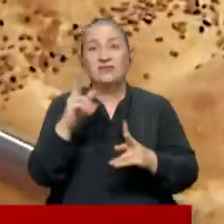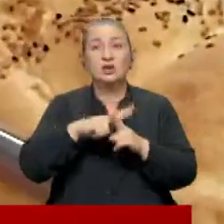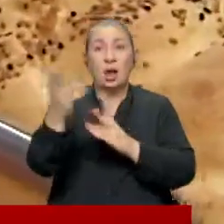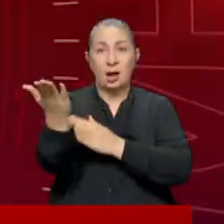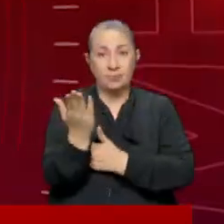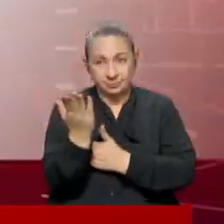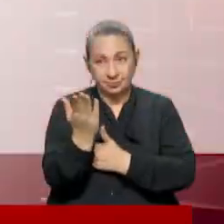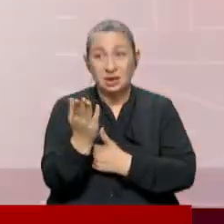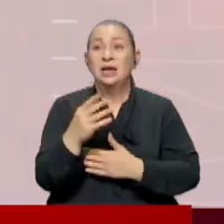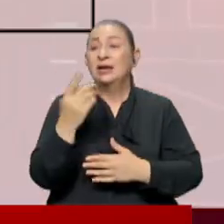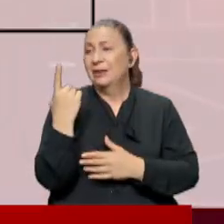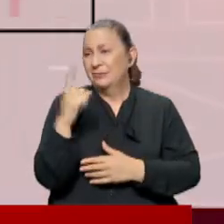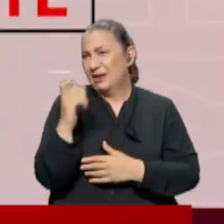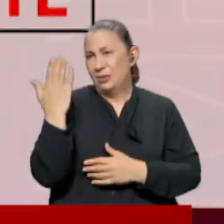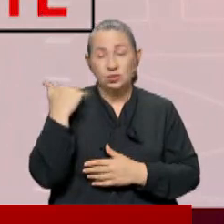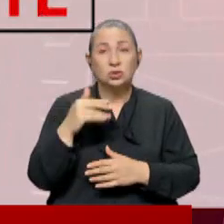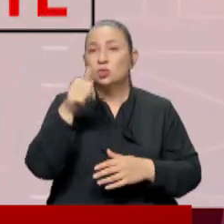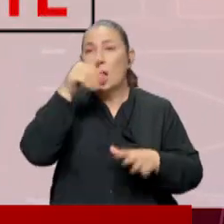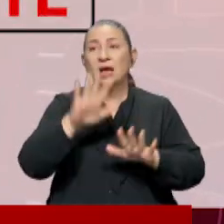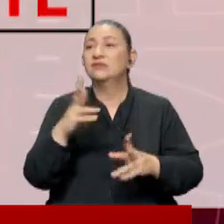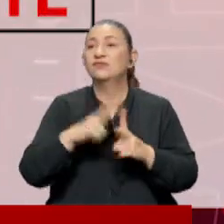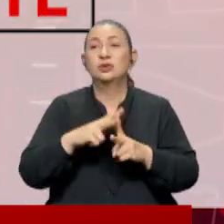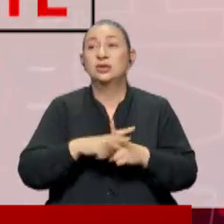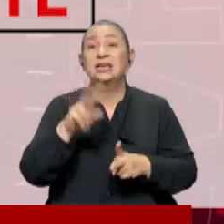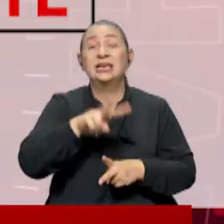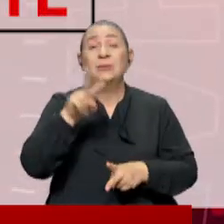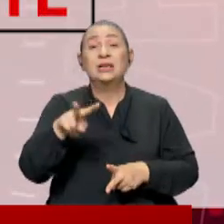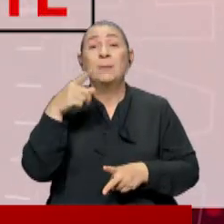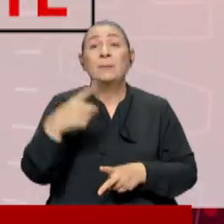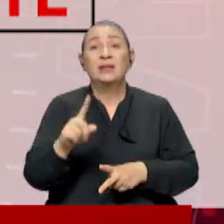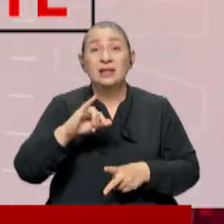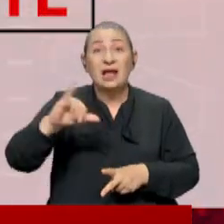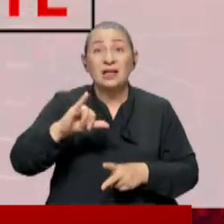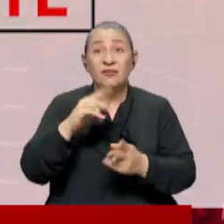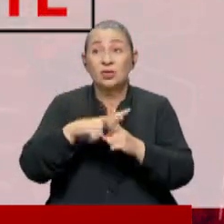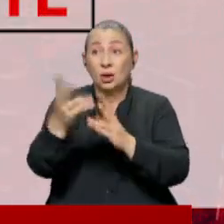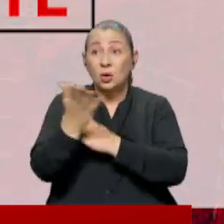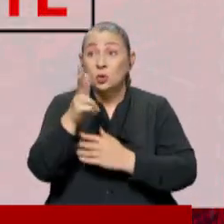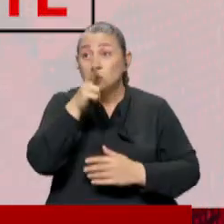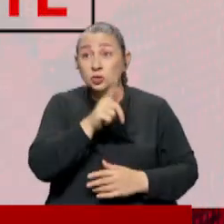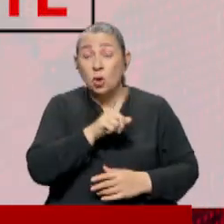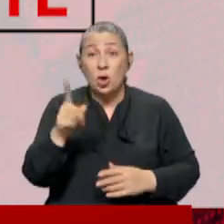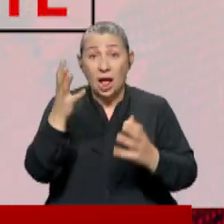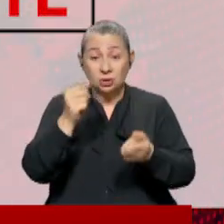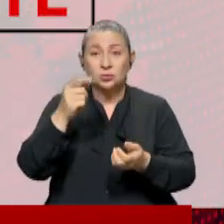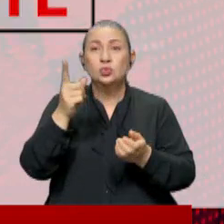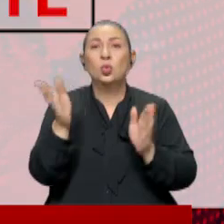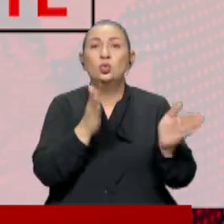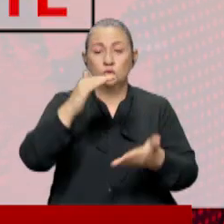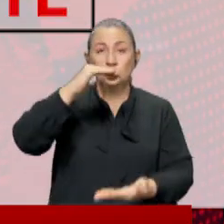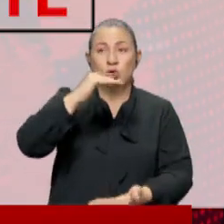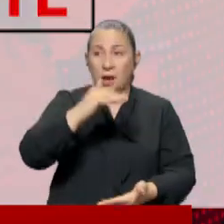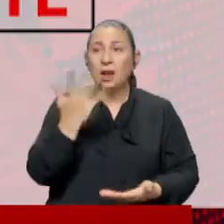faturası gelmişti. Geçtiğimiz ay doğalgaz faturası 22 bin liraya yaklaştı. 310 liraya aldığı unun çuvalı